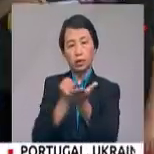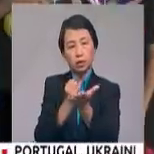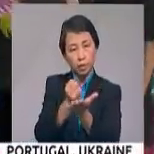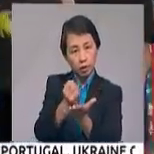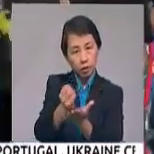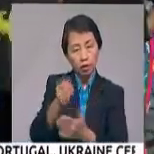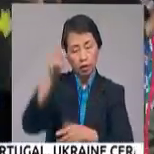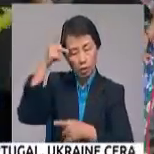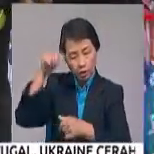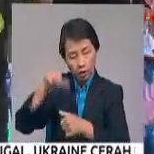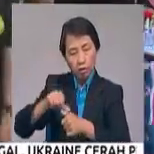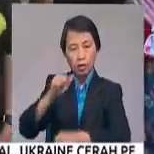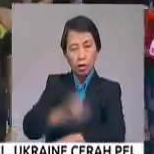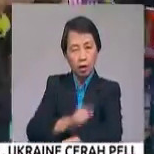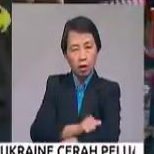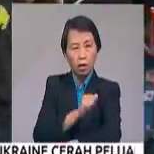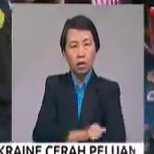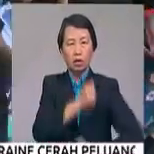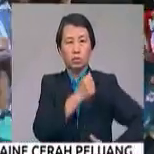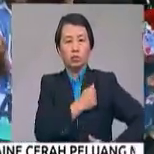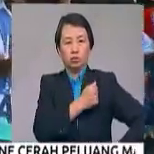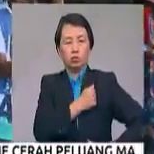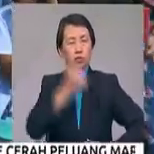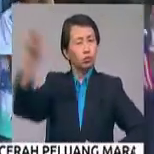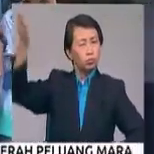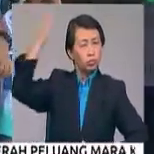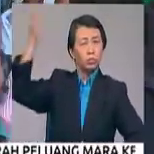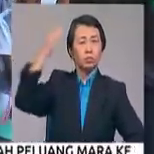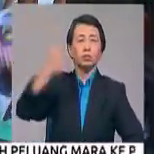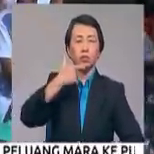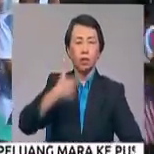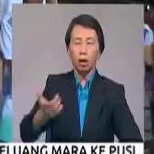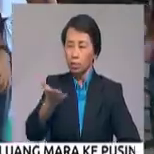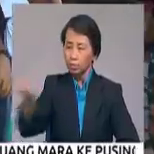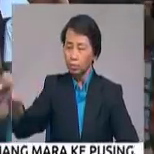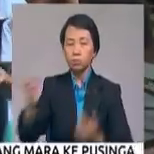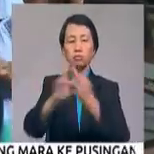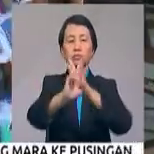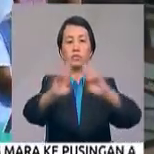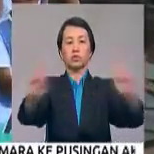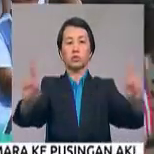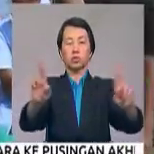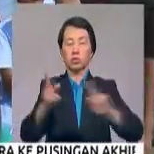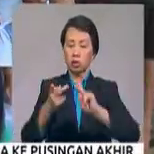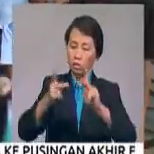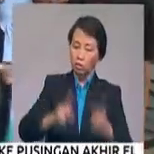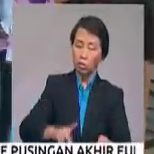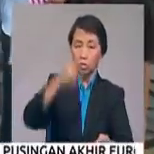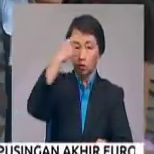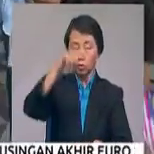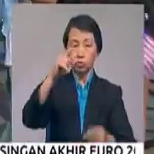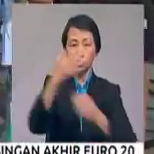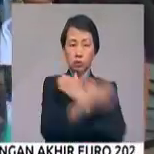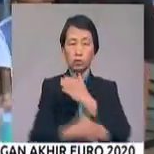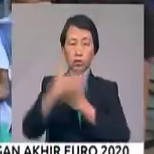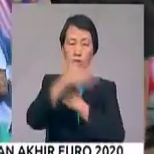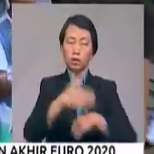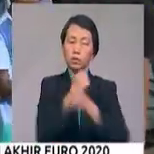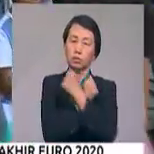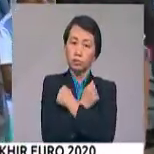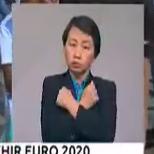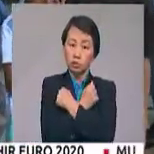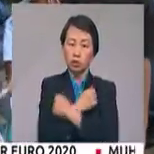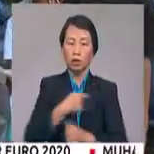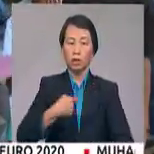sebagai mengenang jasa prajurit-prajurit negara yang sentiasa bersedia dan berkorban demi negara tercinta. Dian